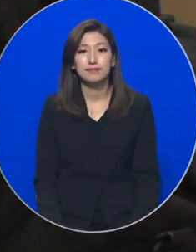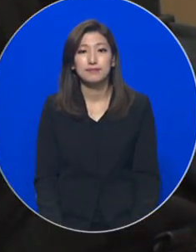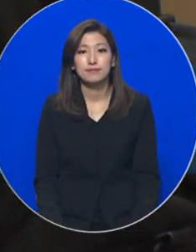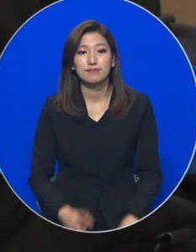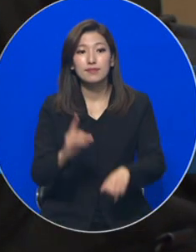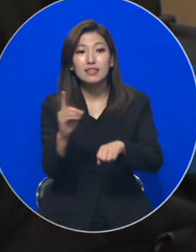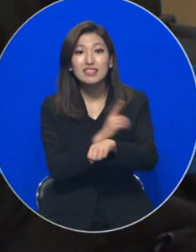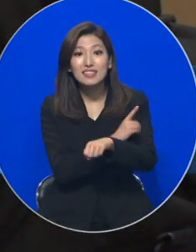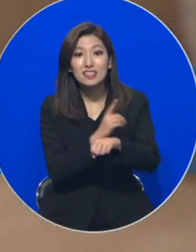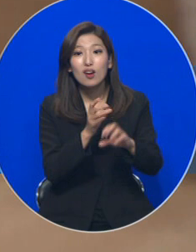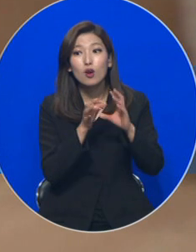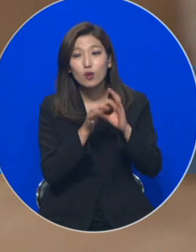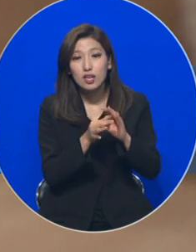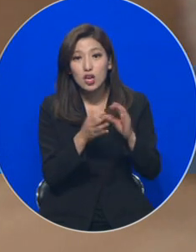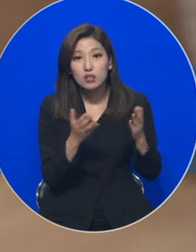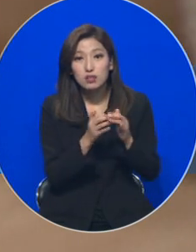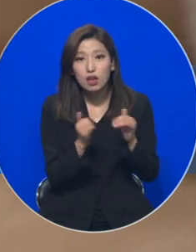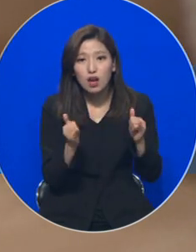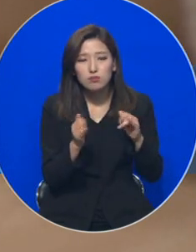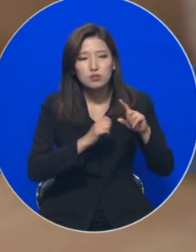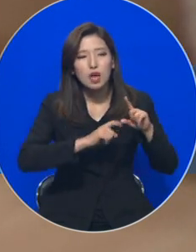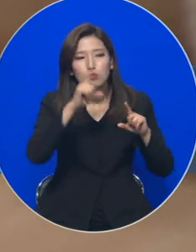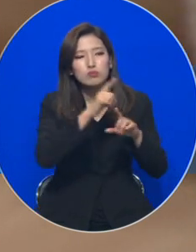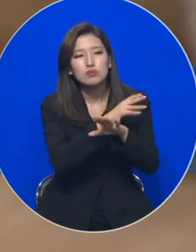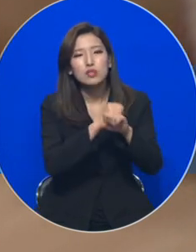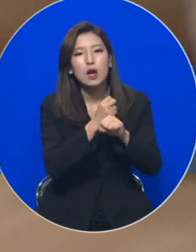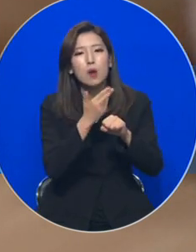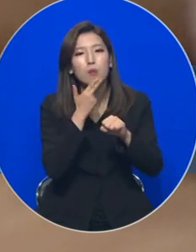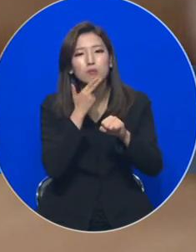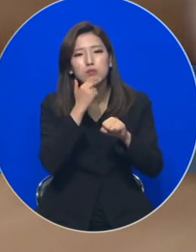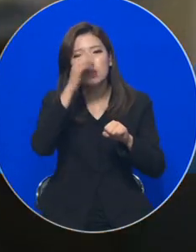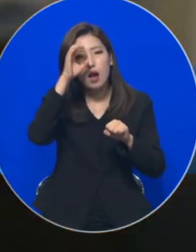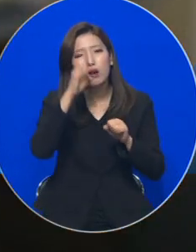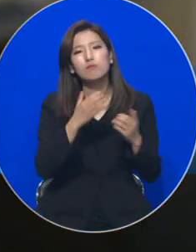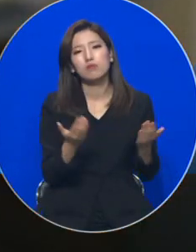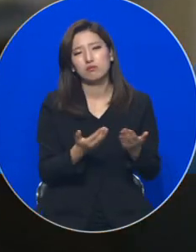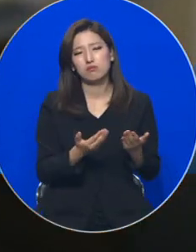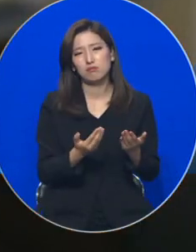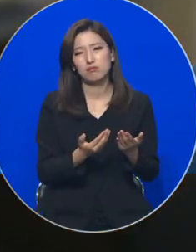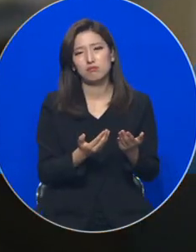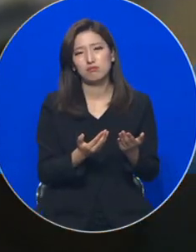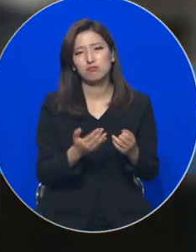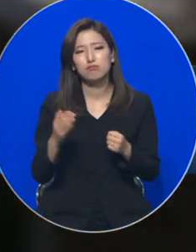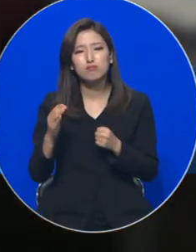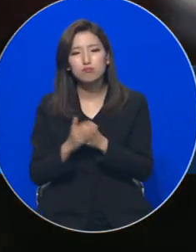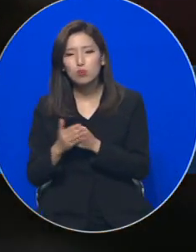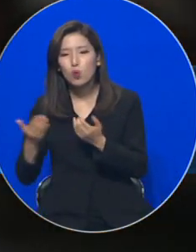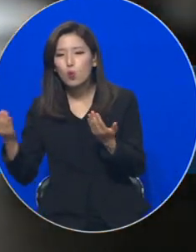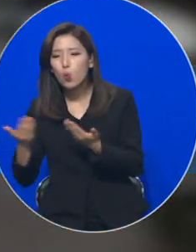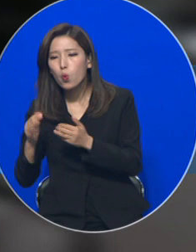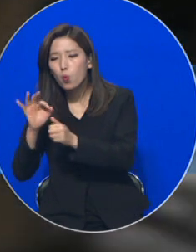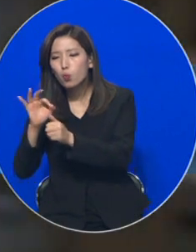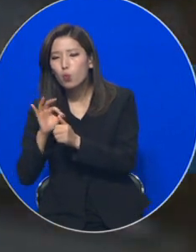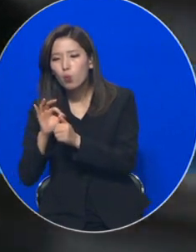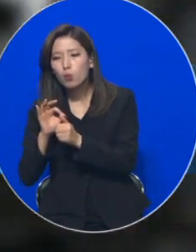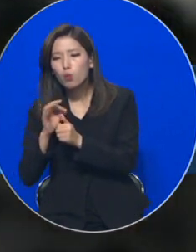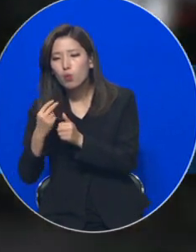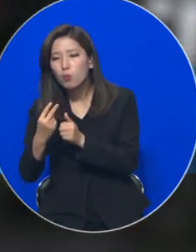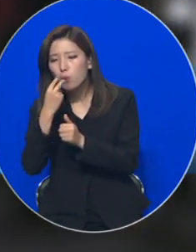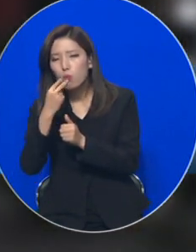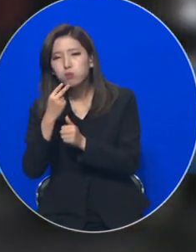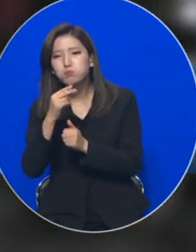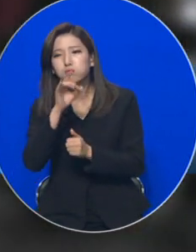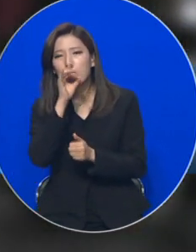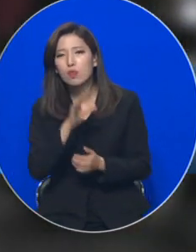플랫폼 종사자들은 주로 프리랜서로 주요 사회 안전망에서 배제돼 있습니다. 또 구두 계약이나 급여 미지급 등의